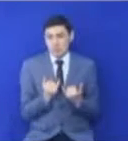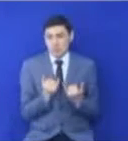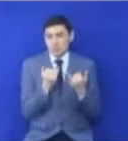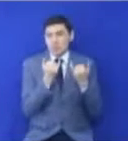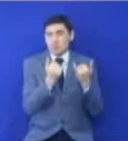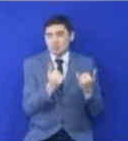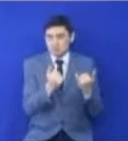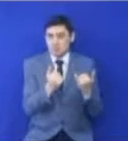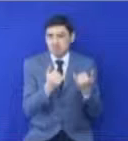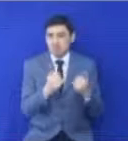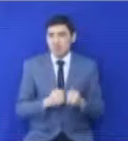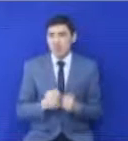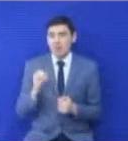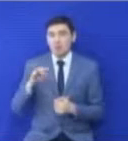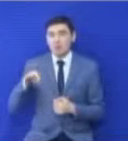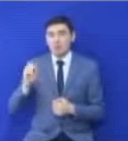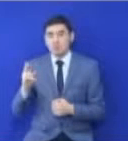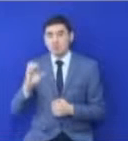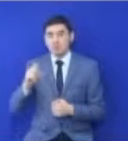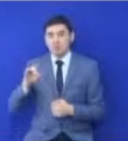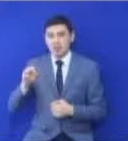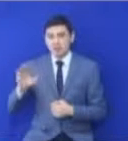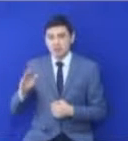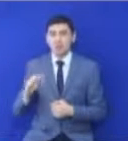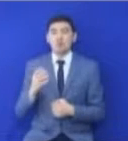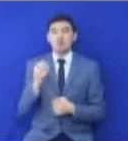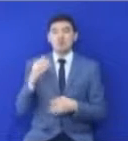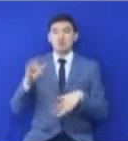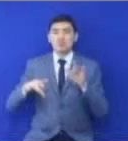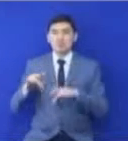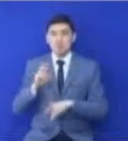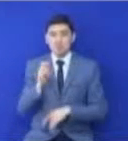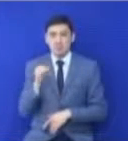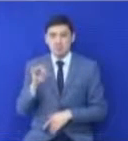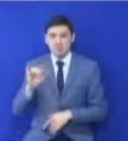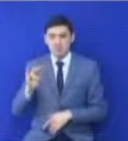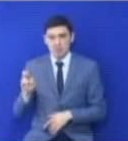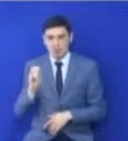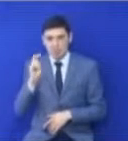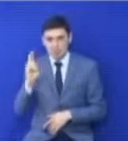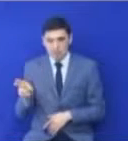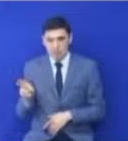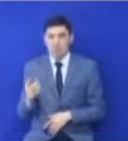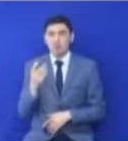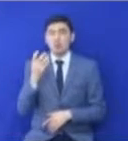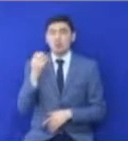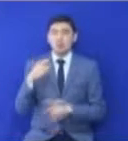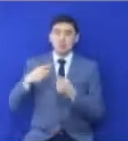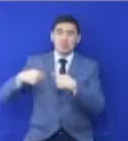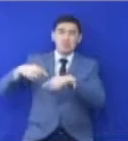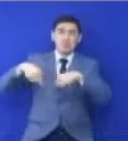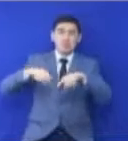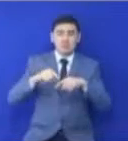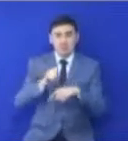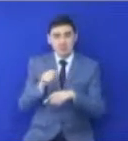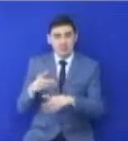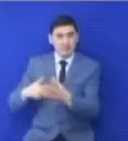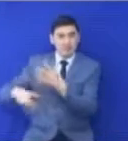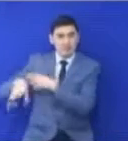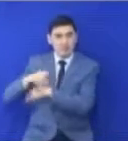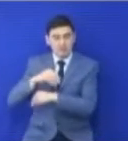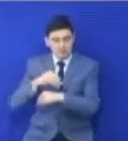Шараға қала әкімі Ермак Сәлімов, мәслихат хатшысы Бейсенбек Ақжалов пен салалық бөлім басшылары, қоғамдық ұйым өкілдері мен бұрынғы әріптестері